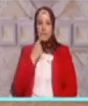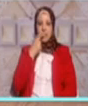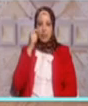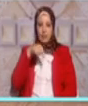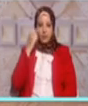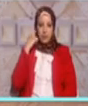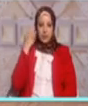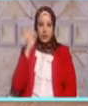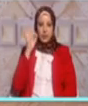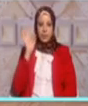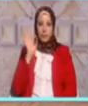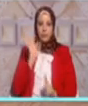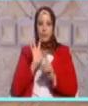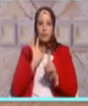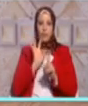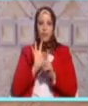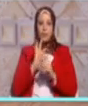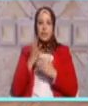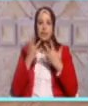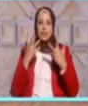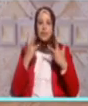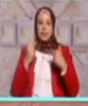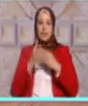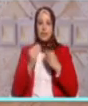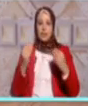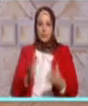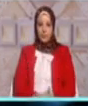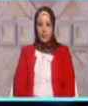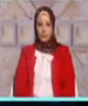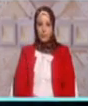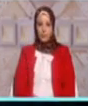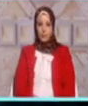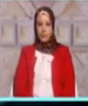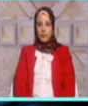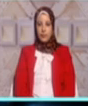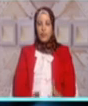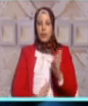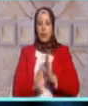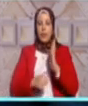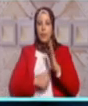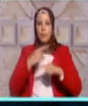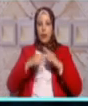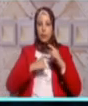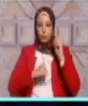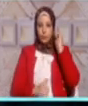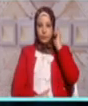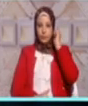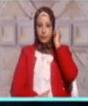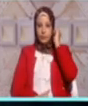الثانوية العامة شهدت العديد من الظواهر الإيجابية الكويسة